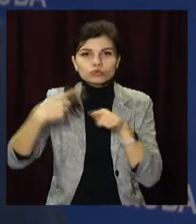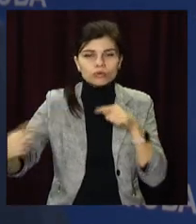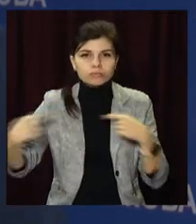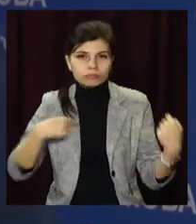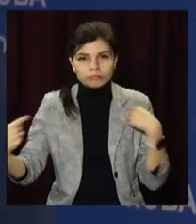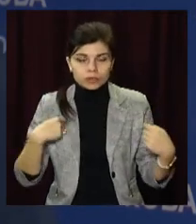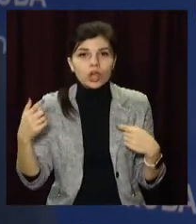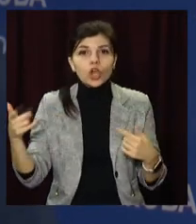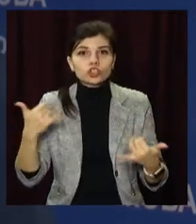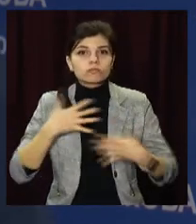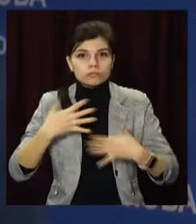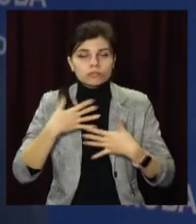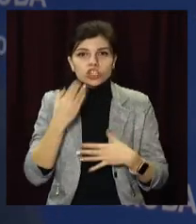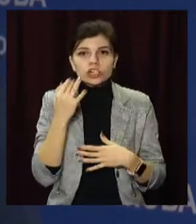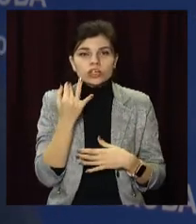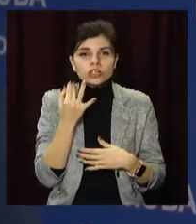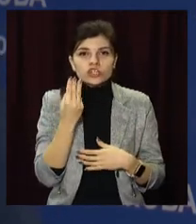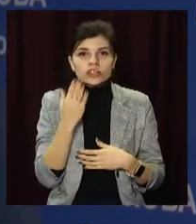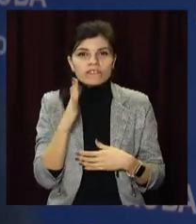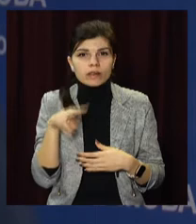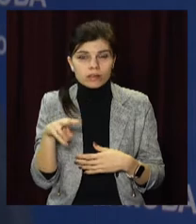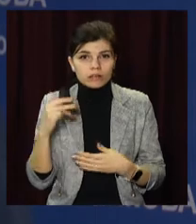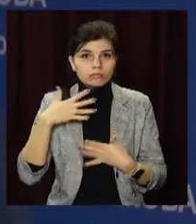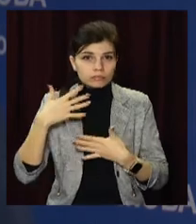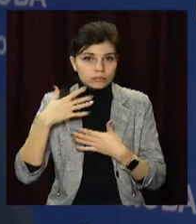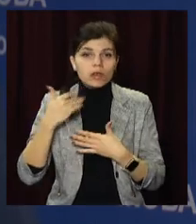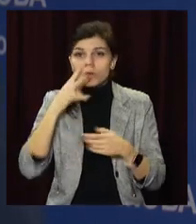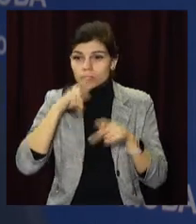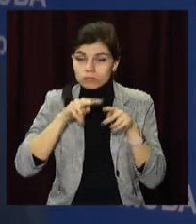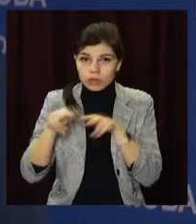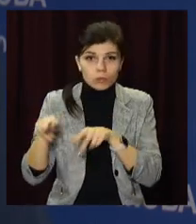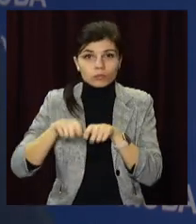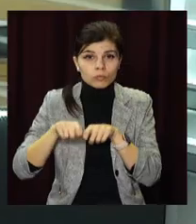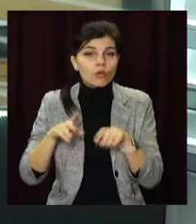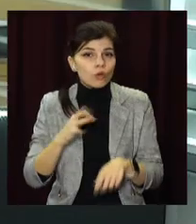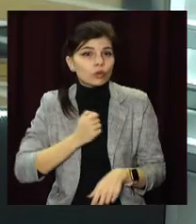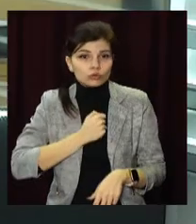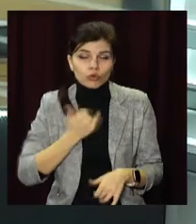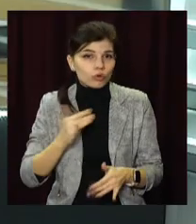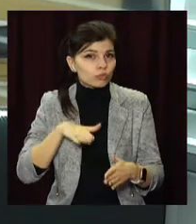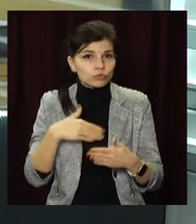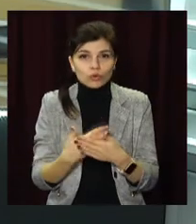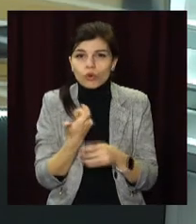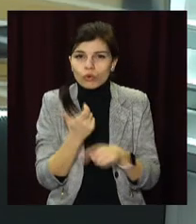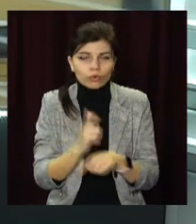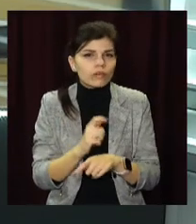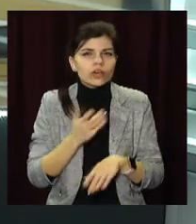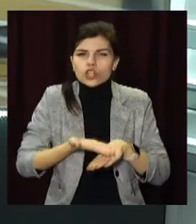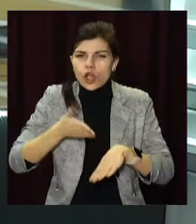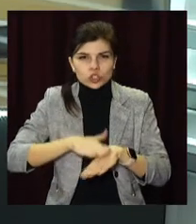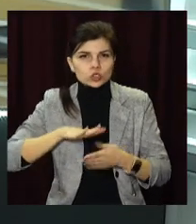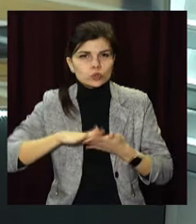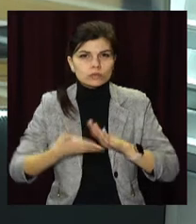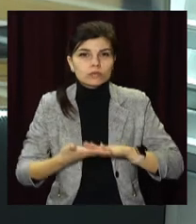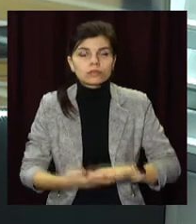за всіми вітальними функціями, але, на жаль, він досі дуже в важкому стані. З пологового і одразу на